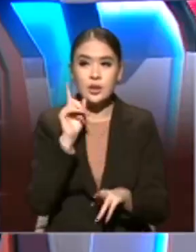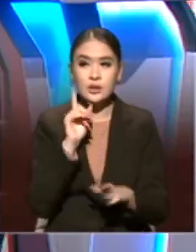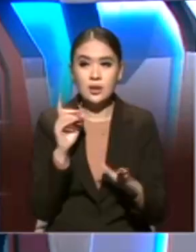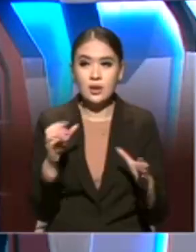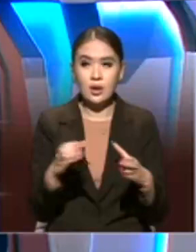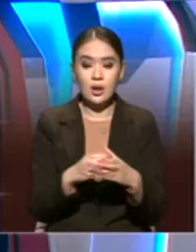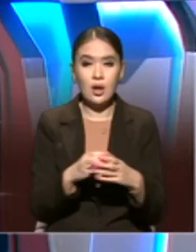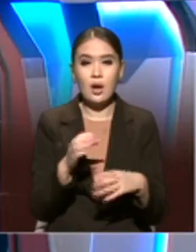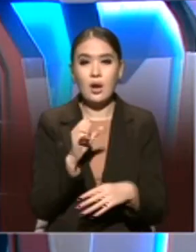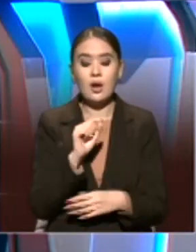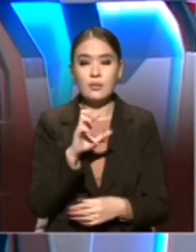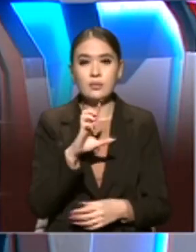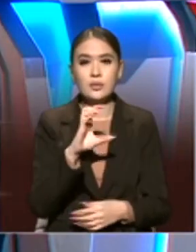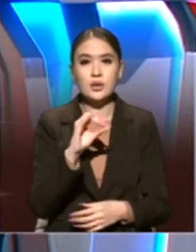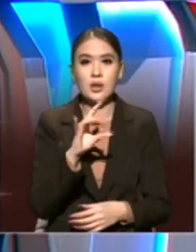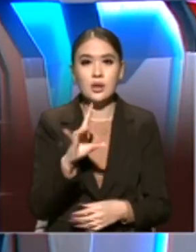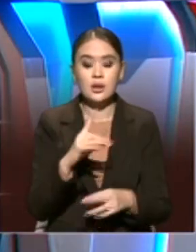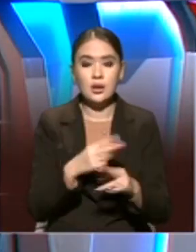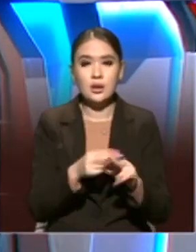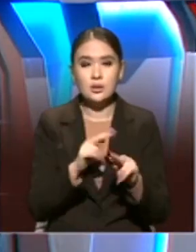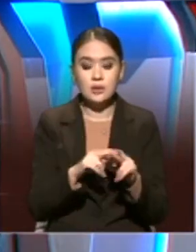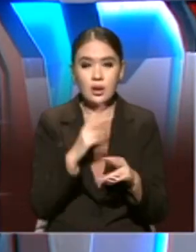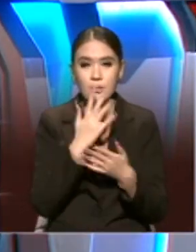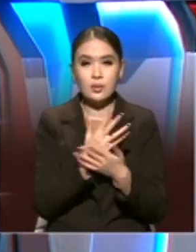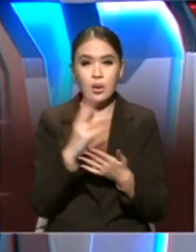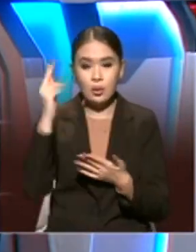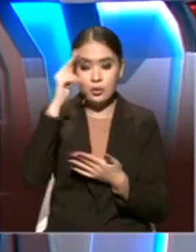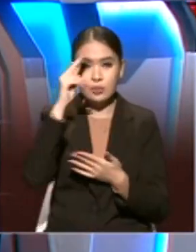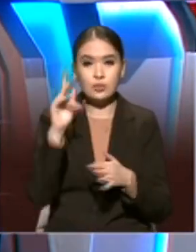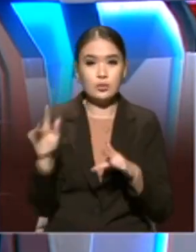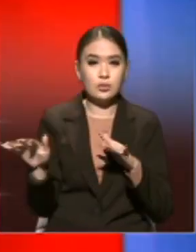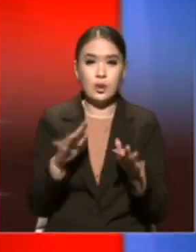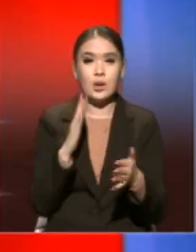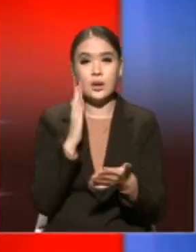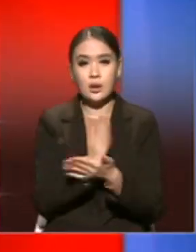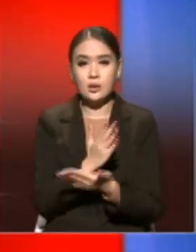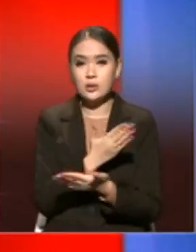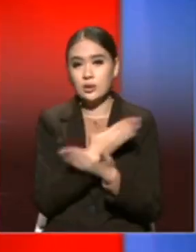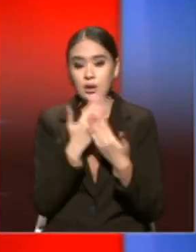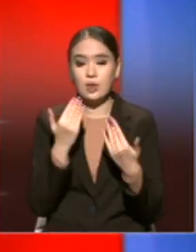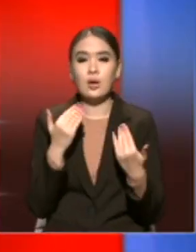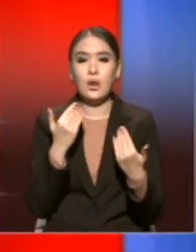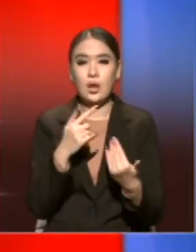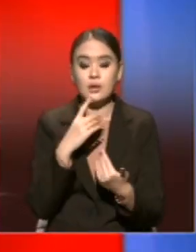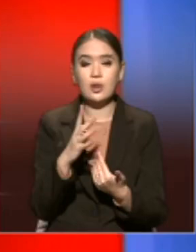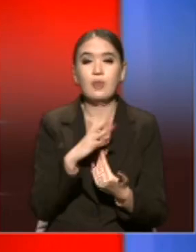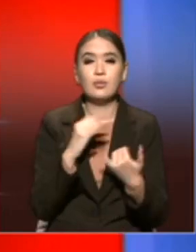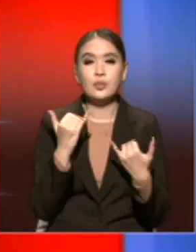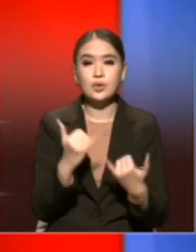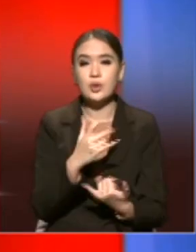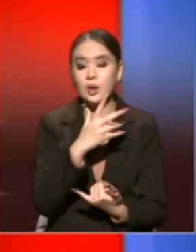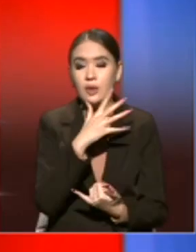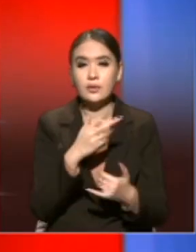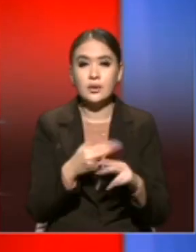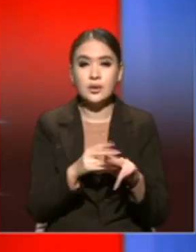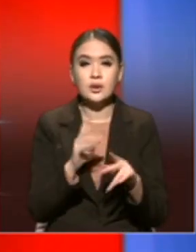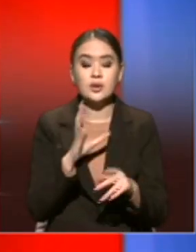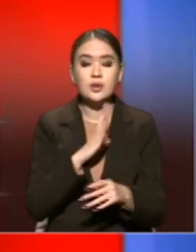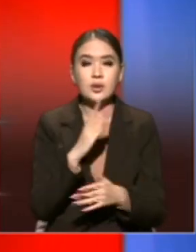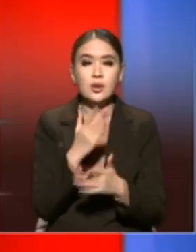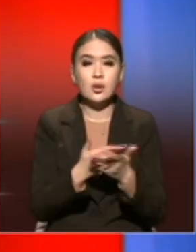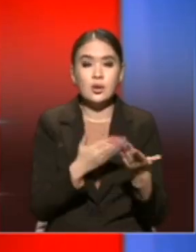жаңағы офицерлердің ортасында жаңағыдай олқылық жұмыс жүрмей ме деген сияқты айтып жатсыздар. Бүгінгі таңда аналар советі бар.